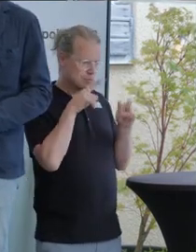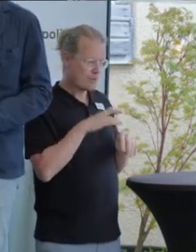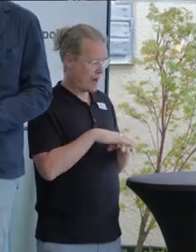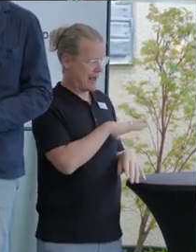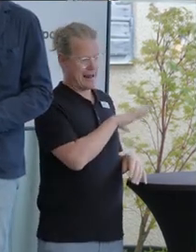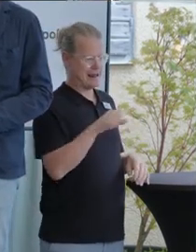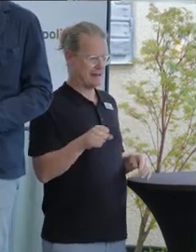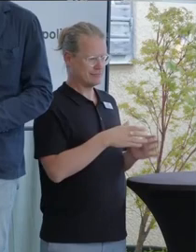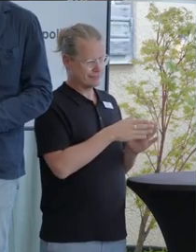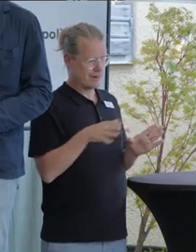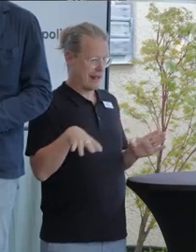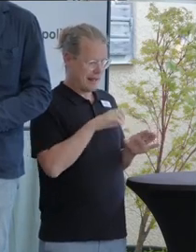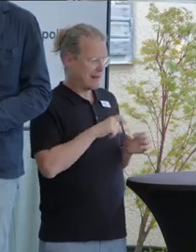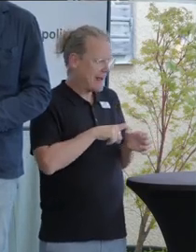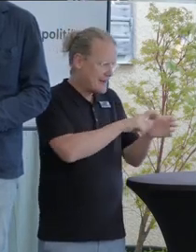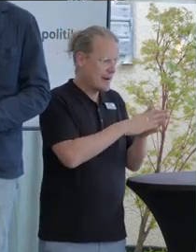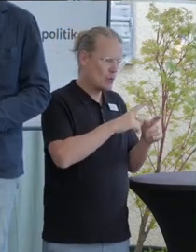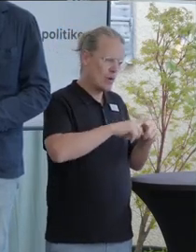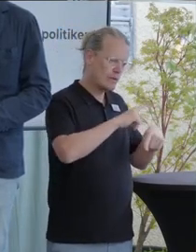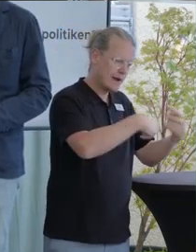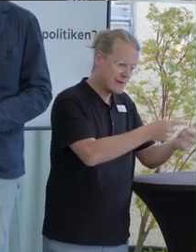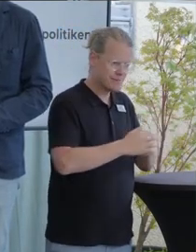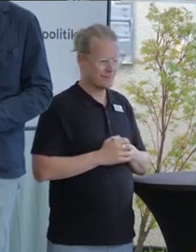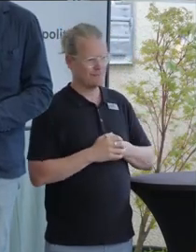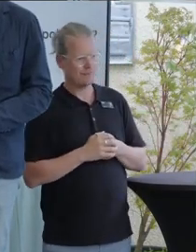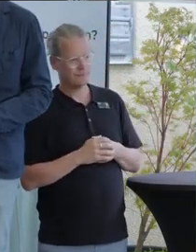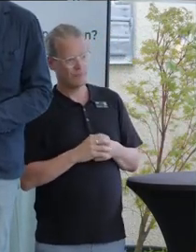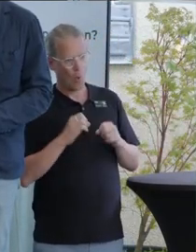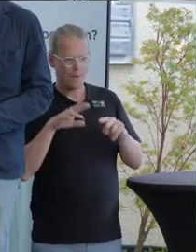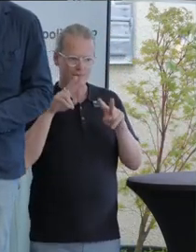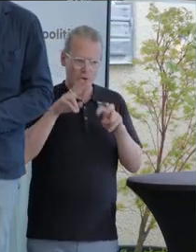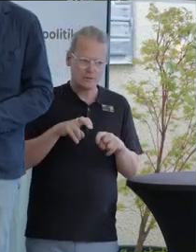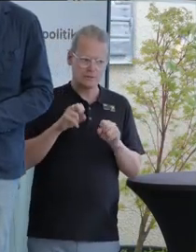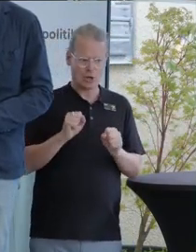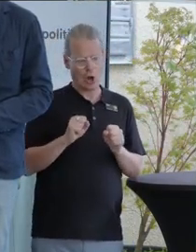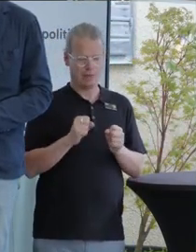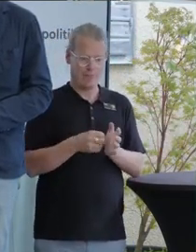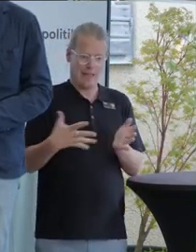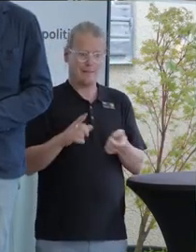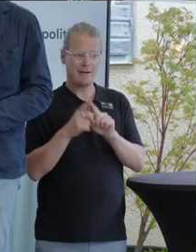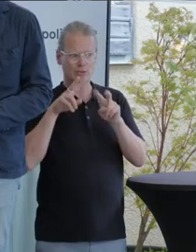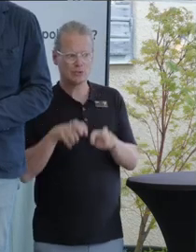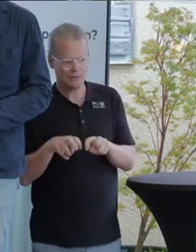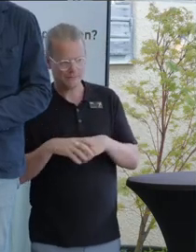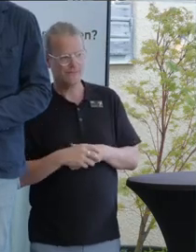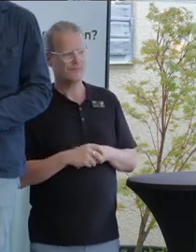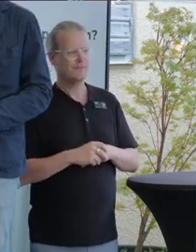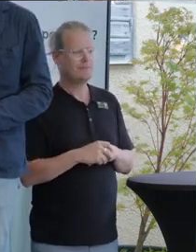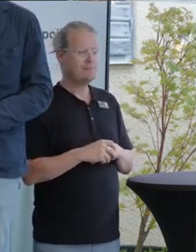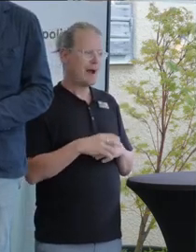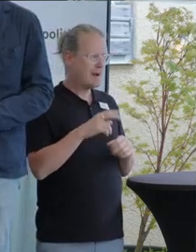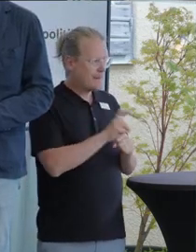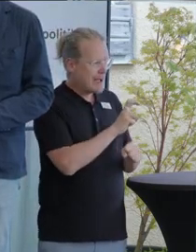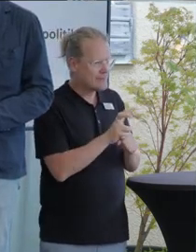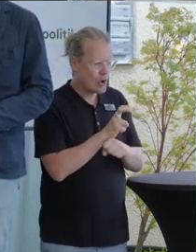kunskap. Och forskning, för att vara forskning så måste den kunna valideras och prövas, göras på nytt och igen och igen.